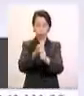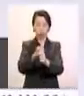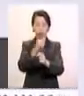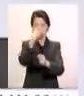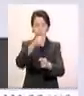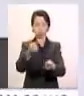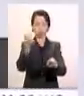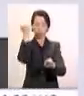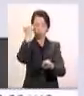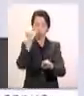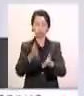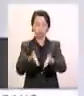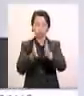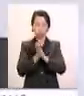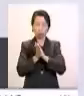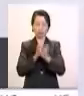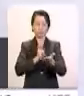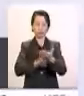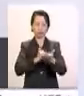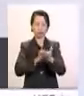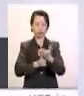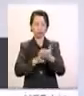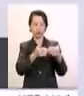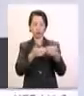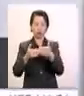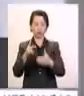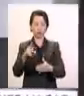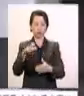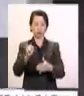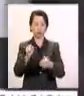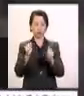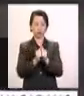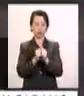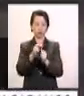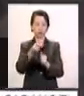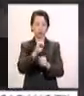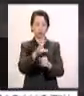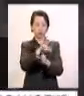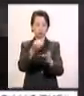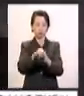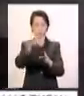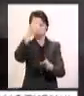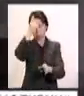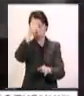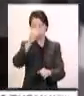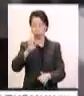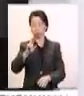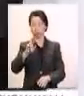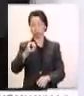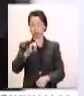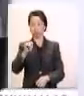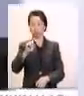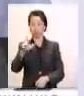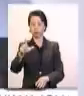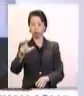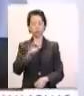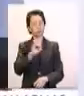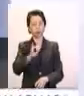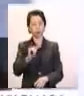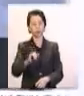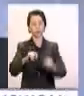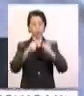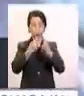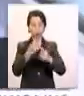sebutan semula bagi permohonan perbicaraan bersama kes itu dengan kes membabitkan Datuk Sri Rizal Mansor. Bagaimanapun,